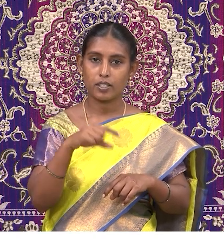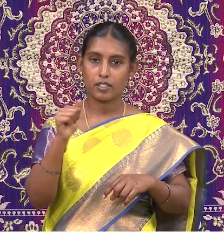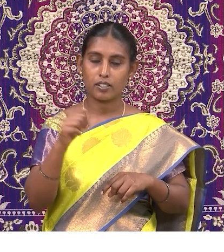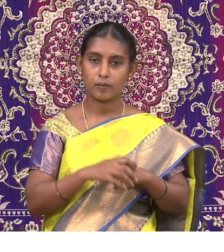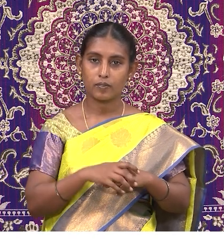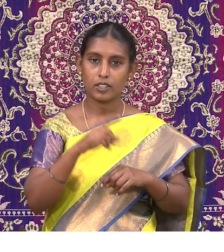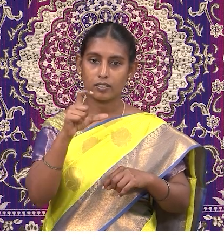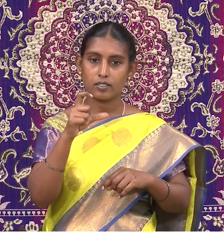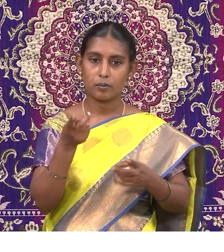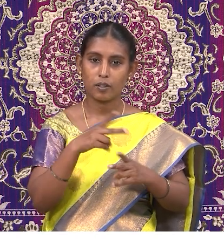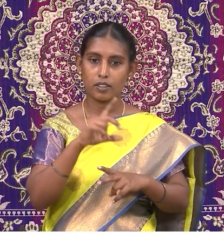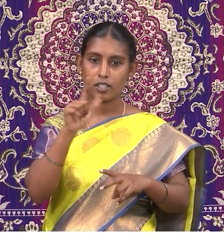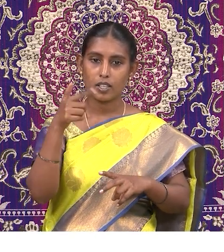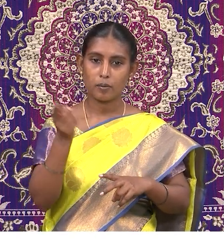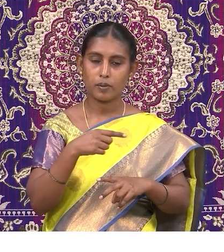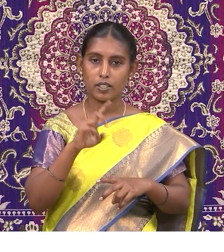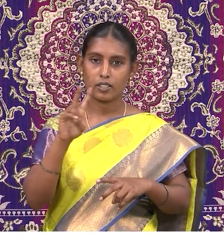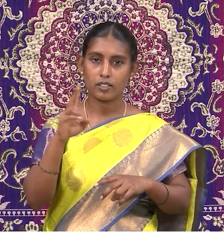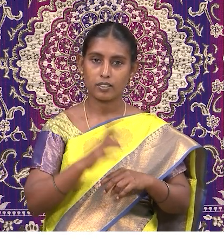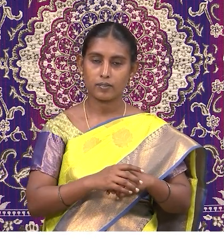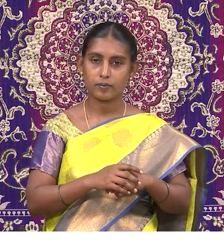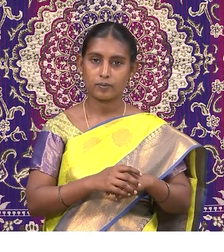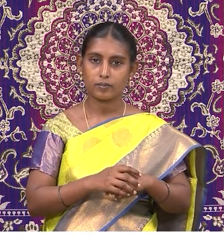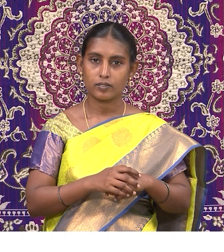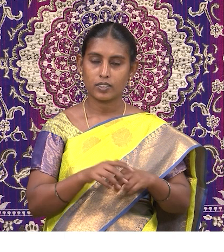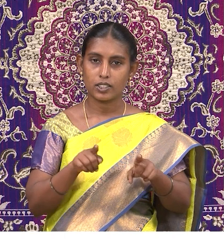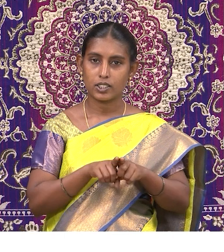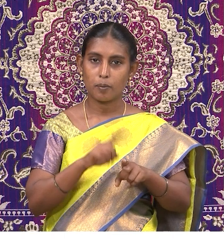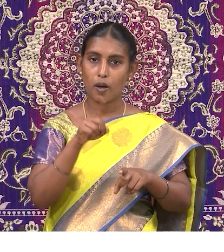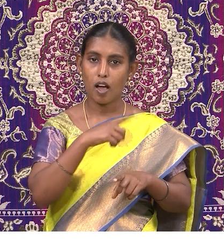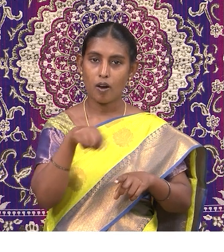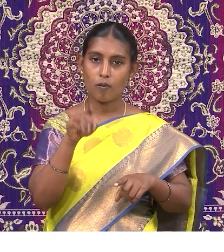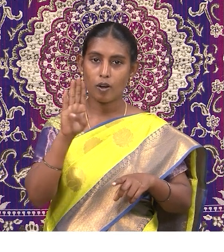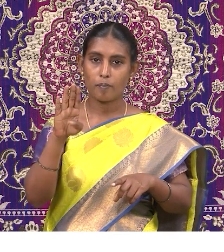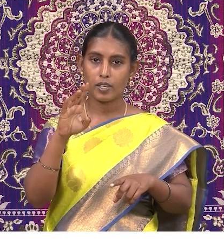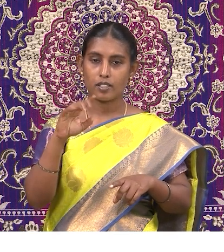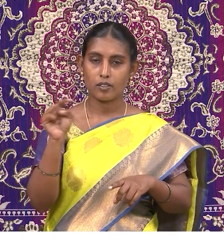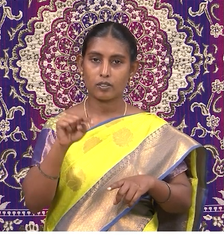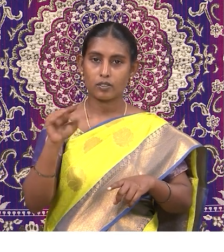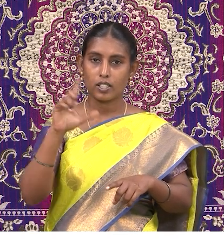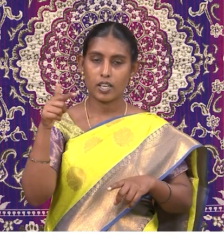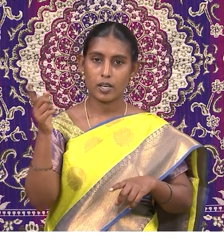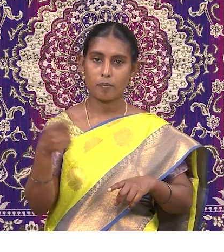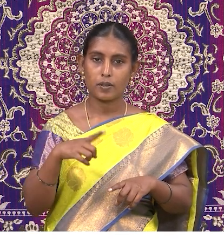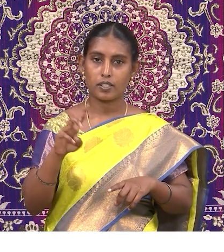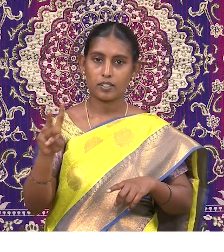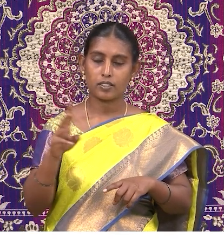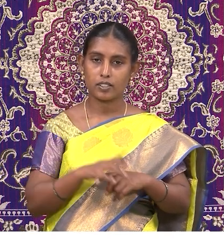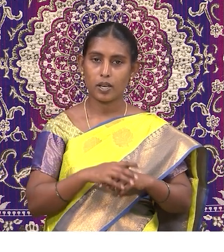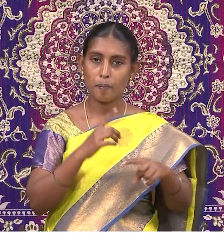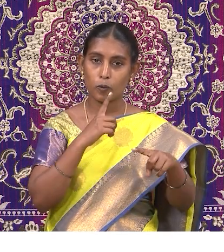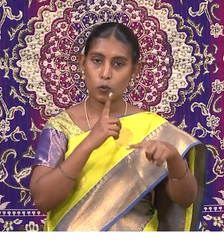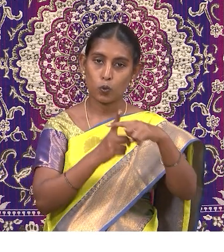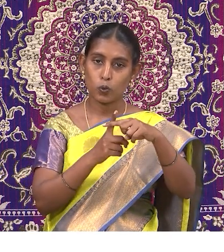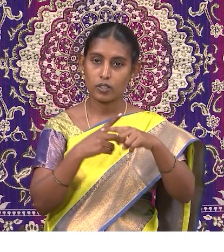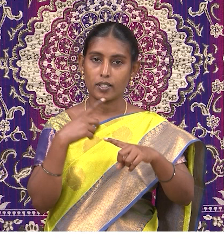என்ன, 7, ஏ என்ன, 2. அப்போ ஆல்ஃபா பீட்டா 7/2. ஸோ மூலங்களின் கூடுதல் பலனும் பெருக்கல் பலனும்